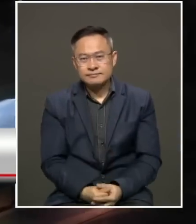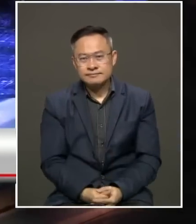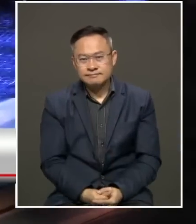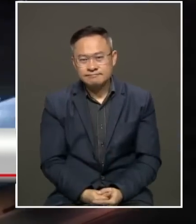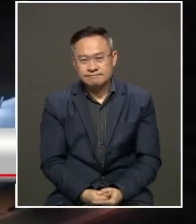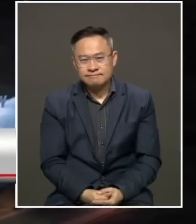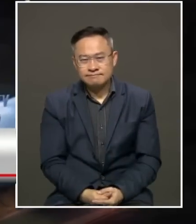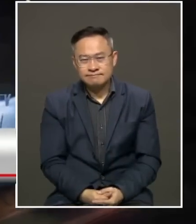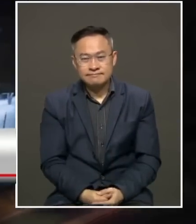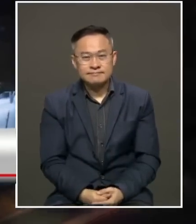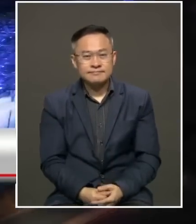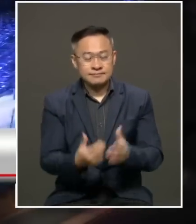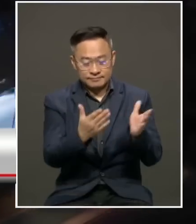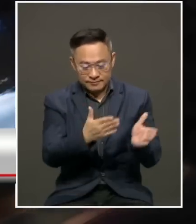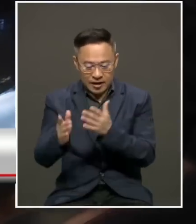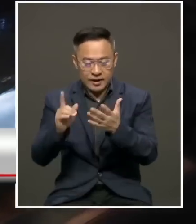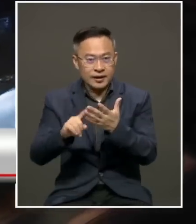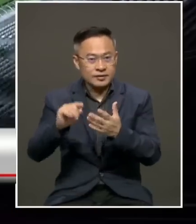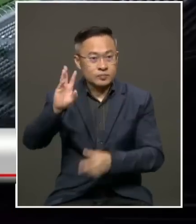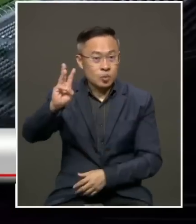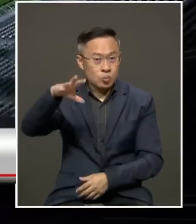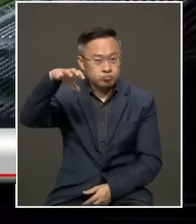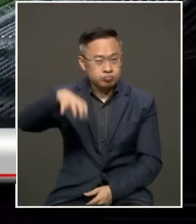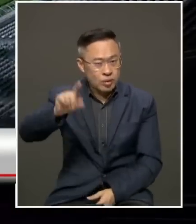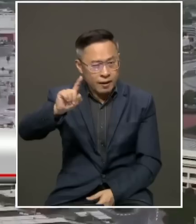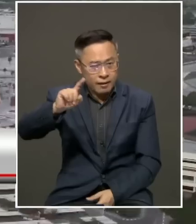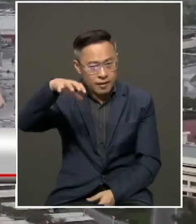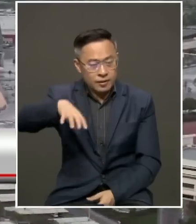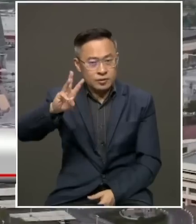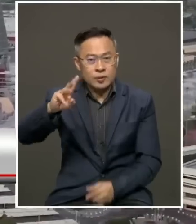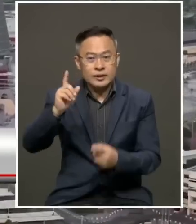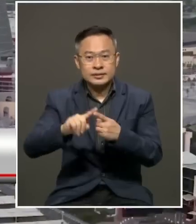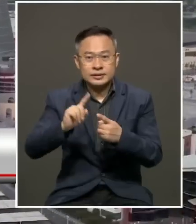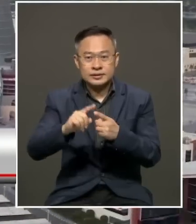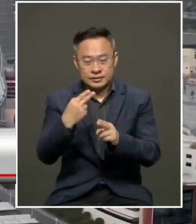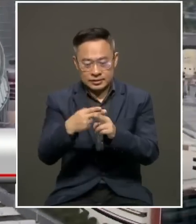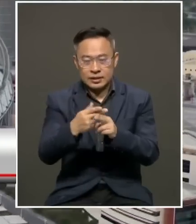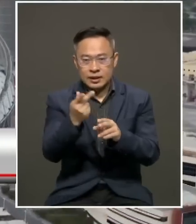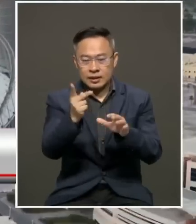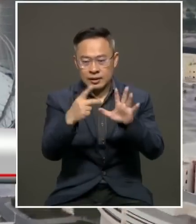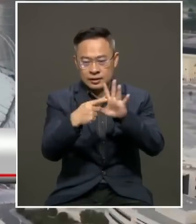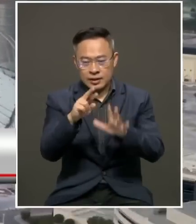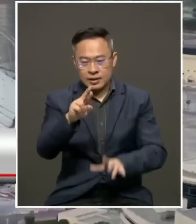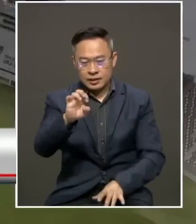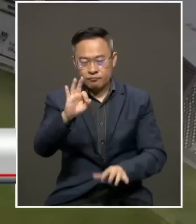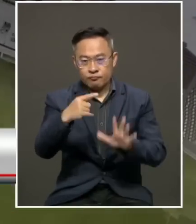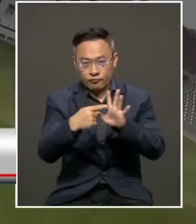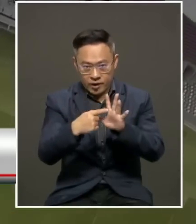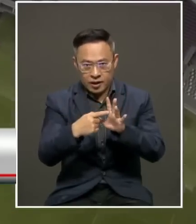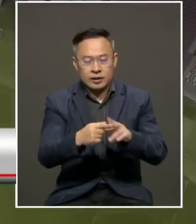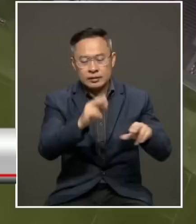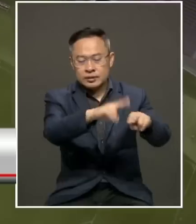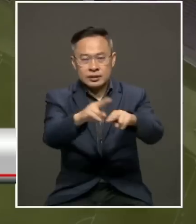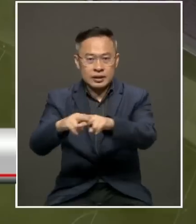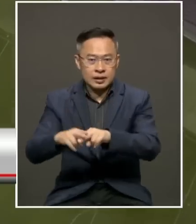นอกจากนี้นะคะอีกหนึ่งสนามที่จะพาไปดูกันนะคะชื่อว่าสนามคาลิฟาอินเตอร์เนชั่นแนลสเตเดียมค่ะความจุ